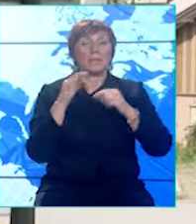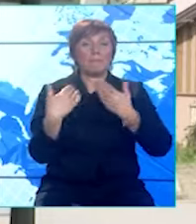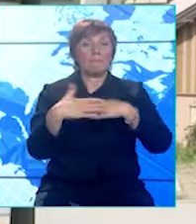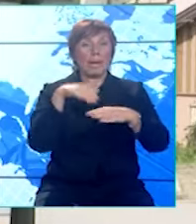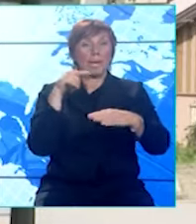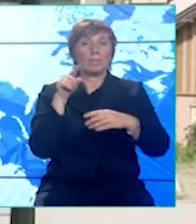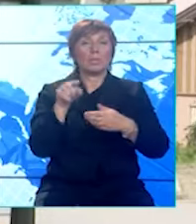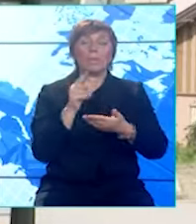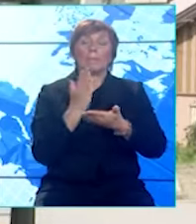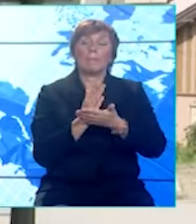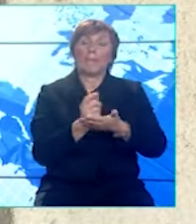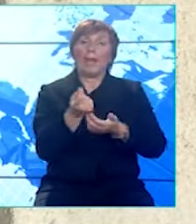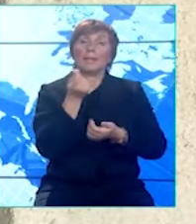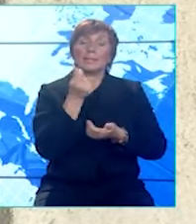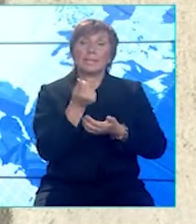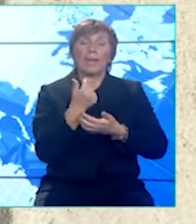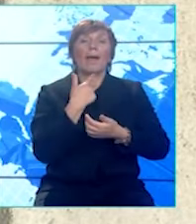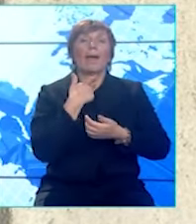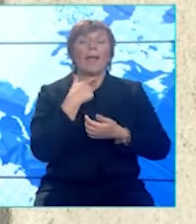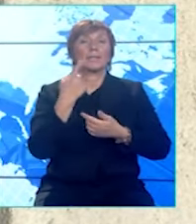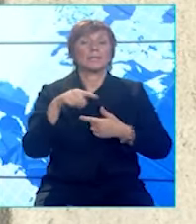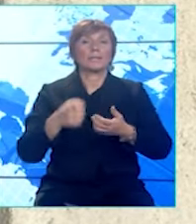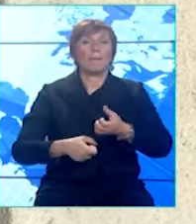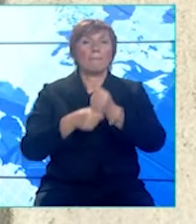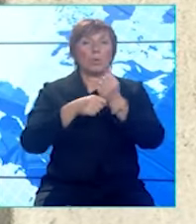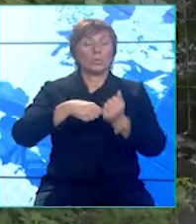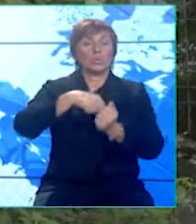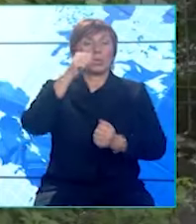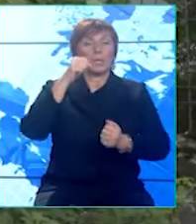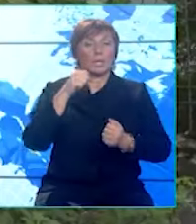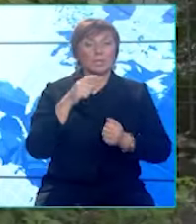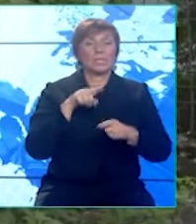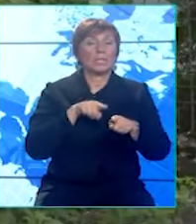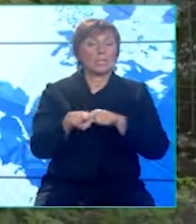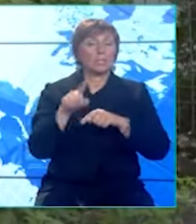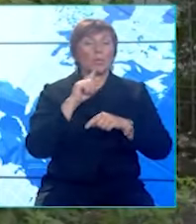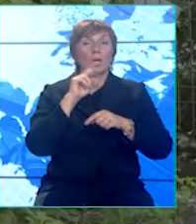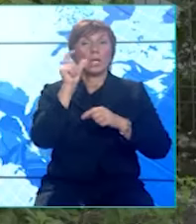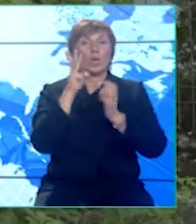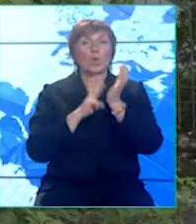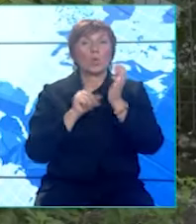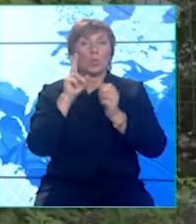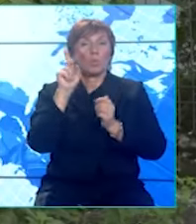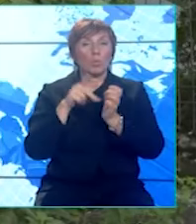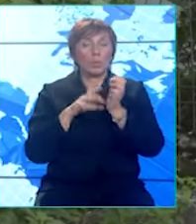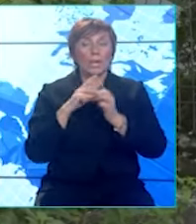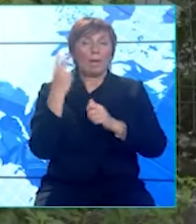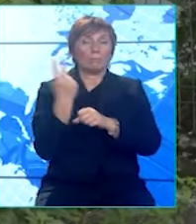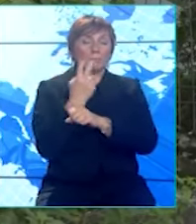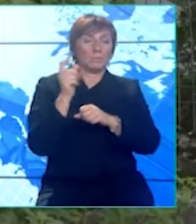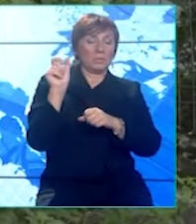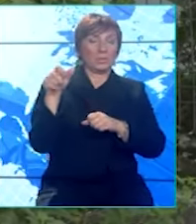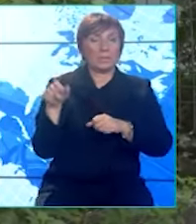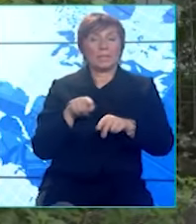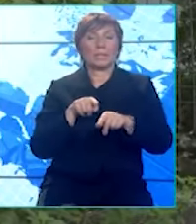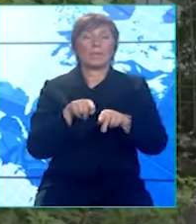cijena glasa za rezoluciju. Neće glasati ni državljani Rumunije. Razlog isti. Ironično, odluka je donesena uoči posjete